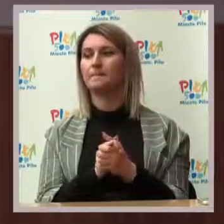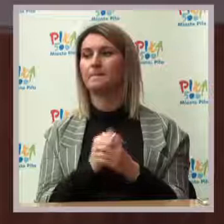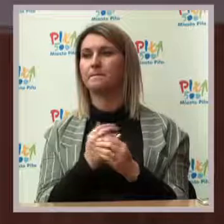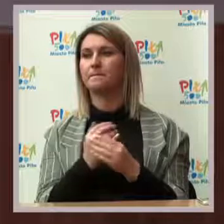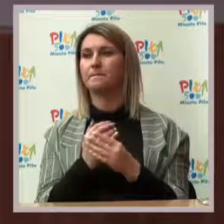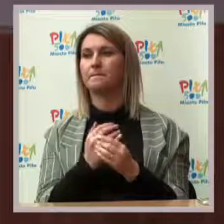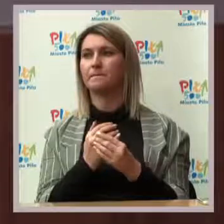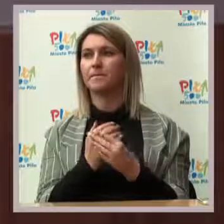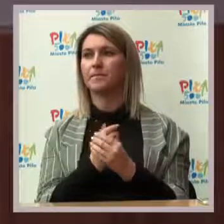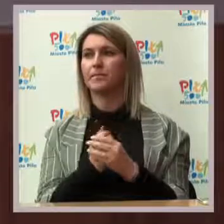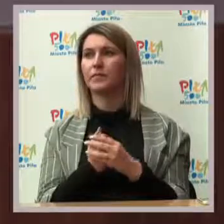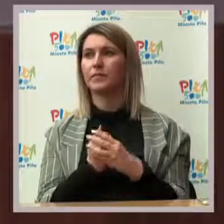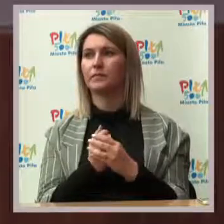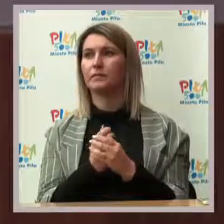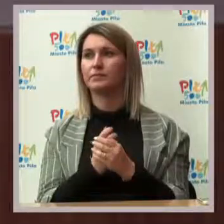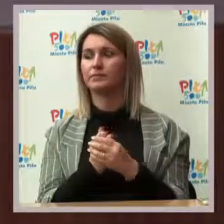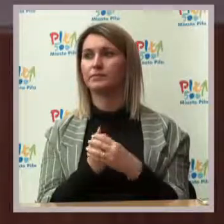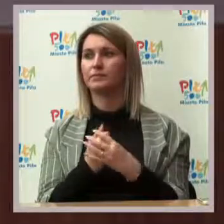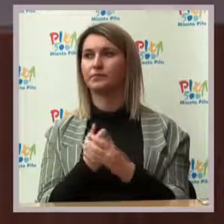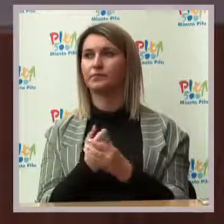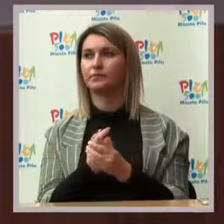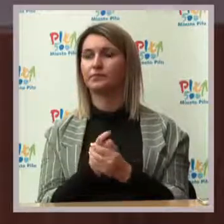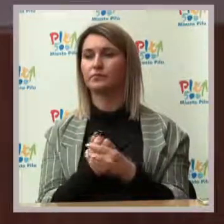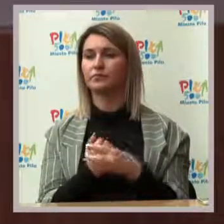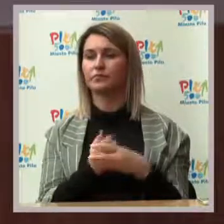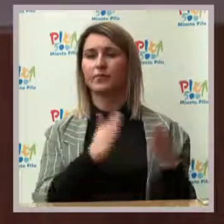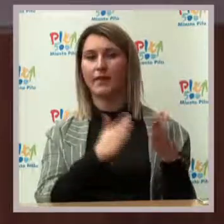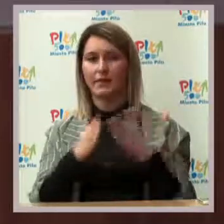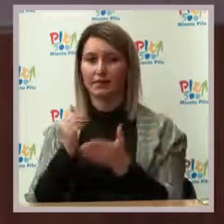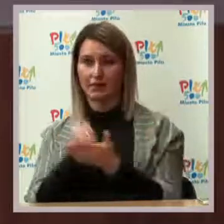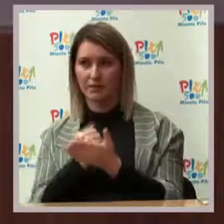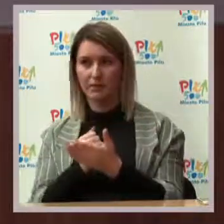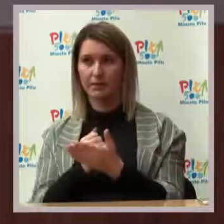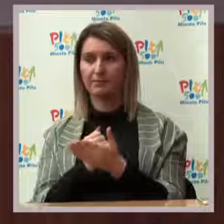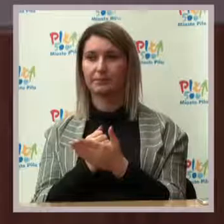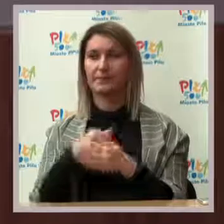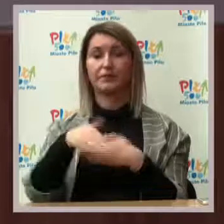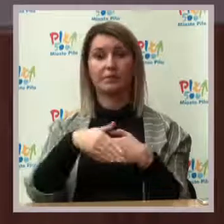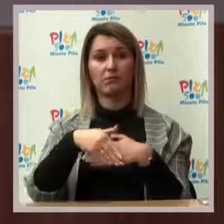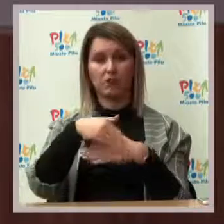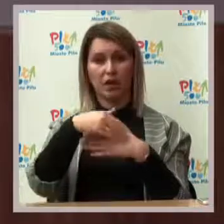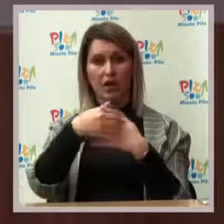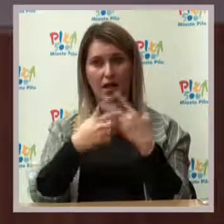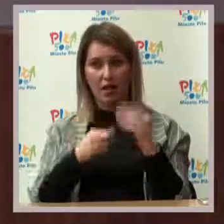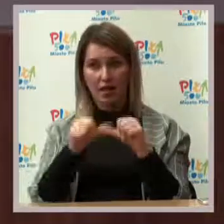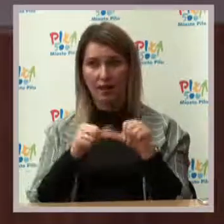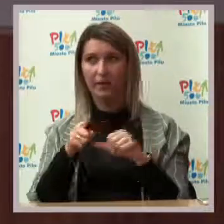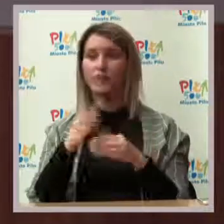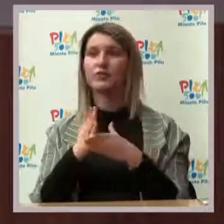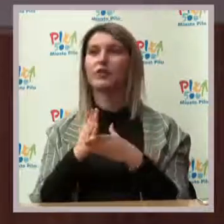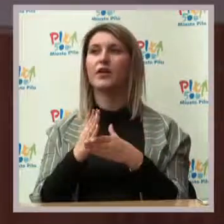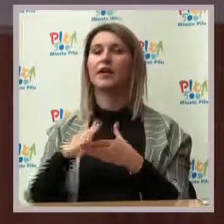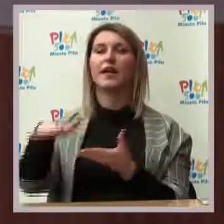tymi, którzy te starania rozpoczną. Najbliższe lata to również zagospodarowanie